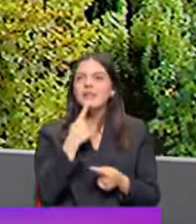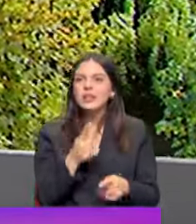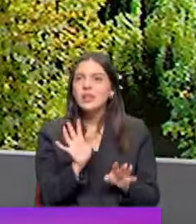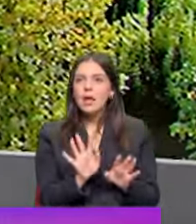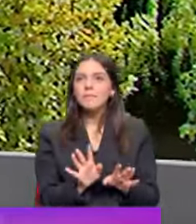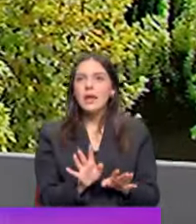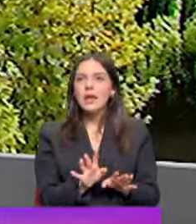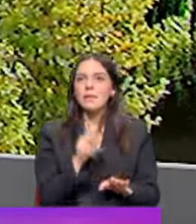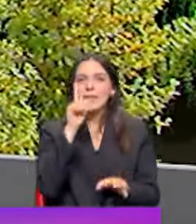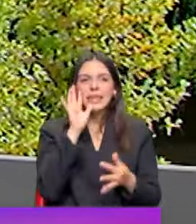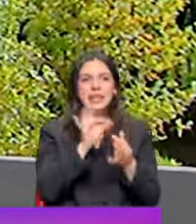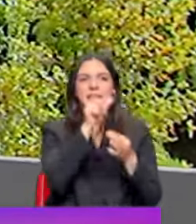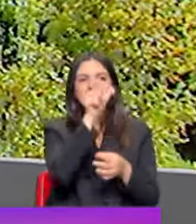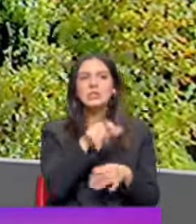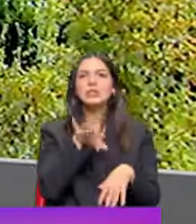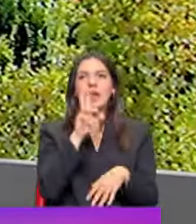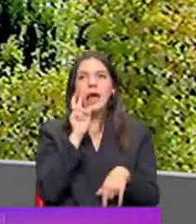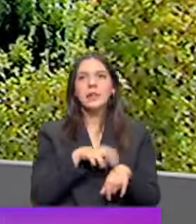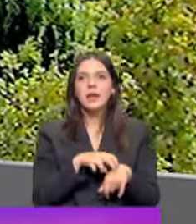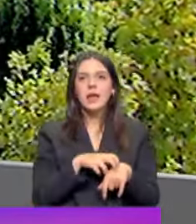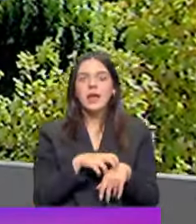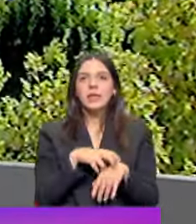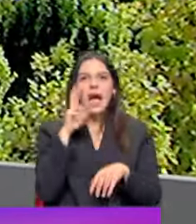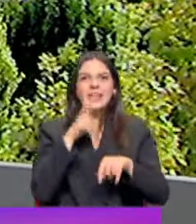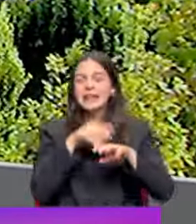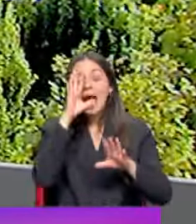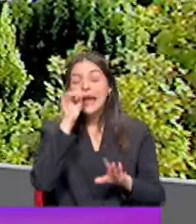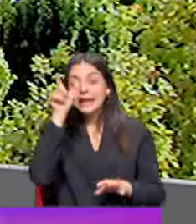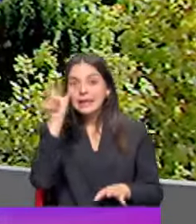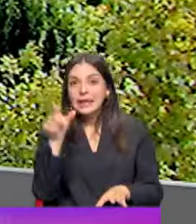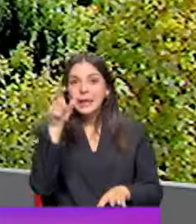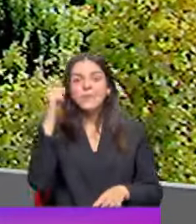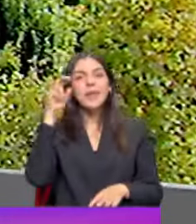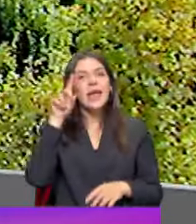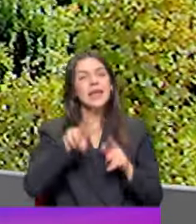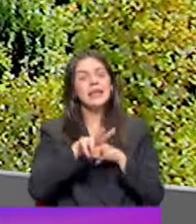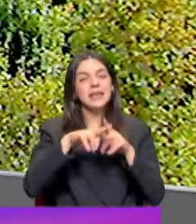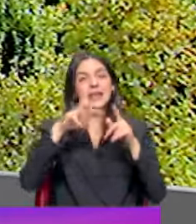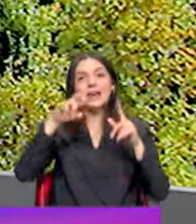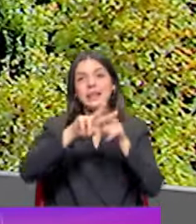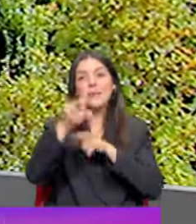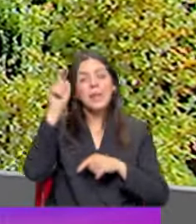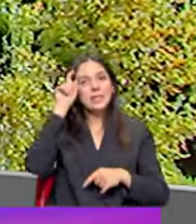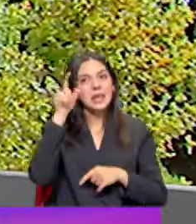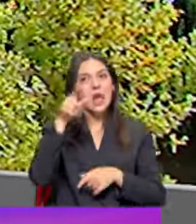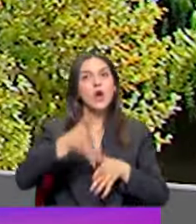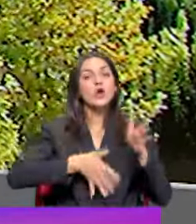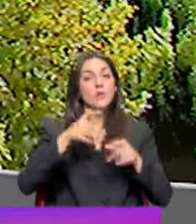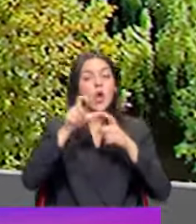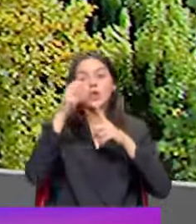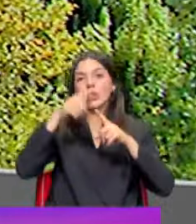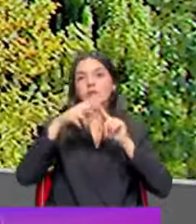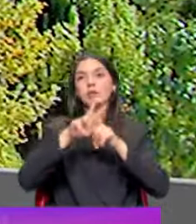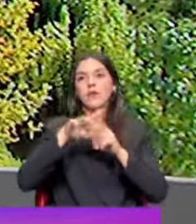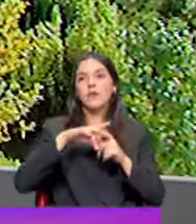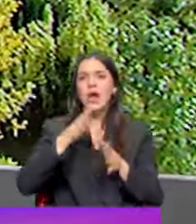neredeyse. Çünkü bir kişi değil anan. Anan yapay zekanın en meşhur çıktısı Robot Sofya. Robot